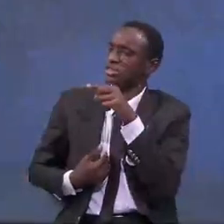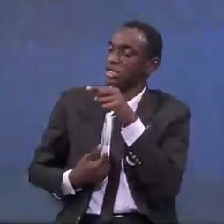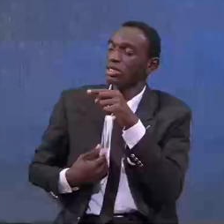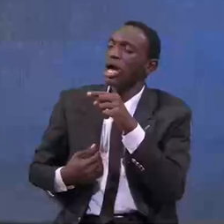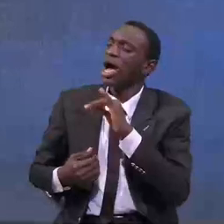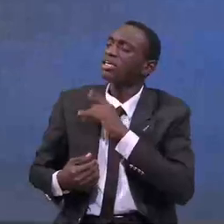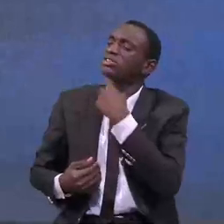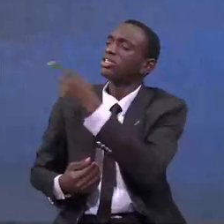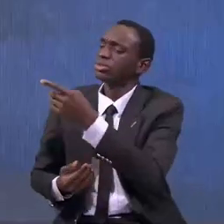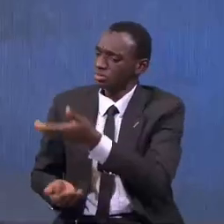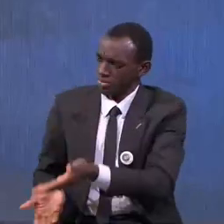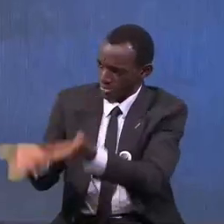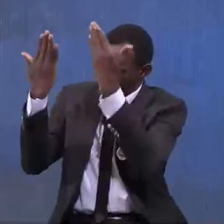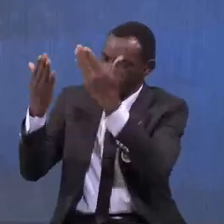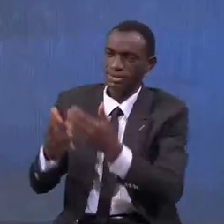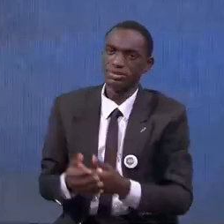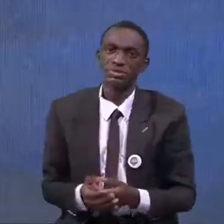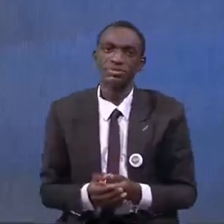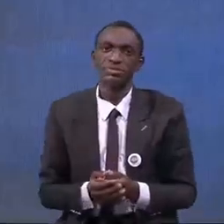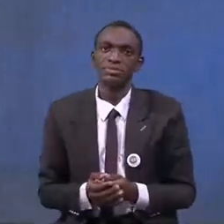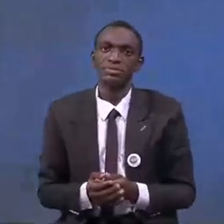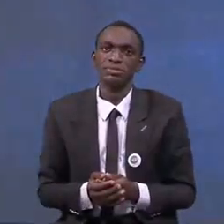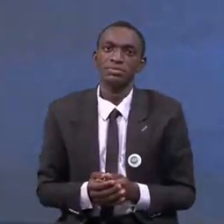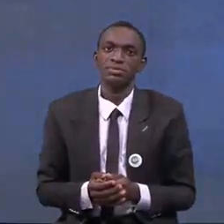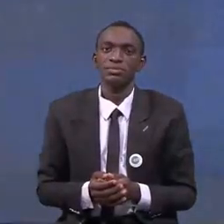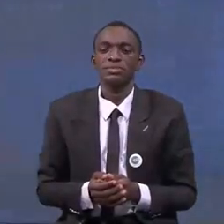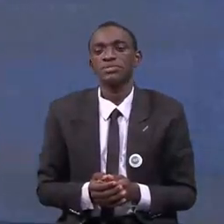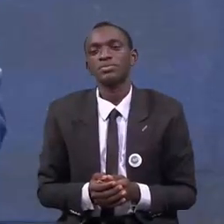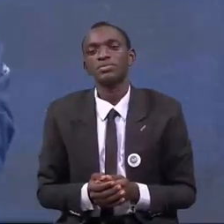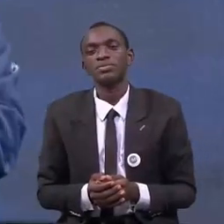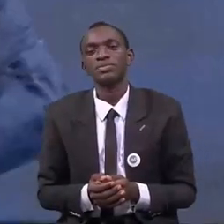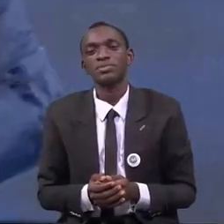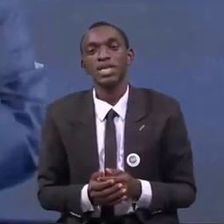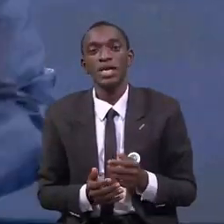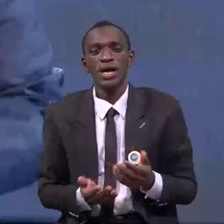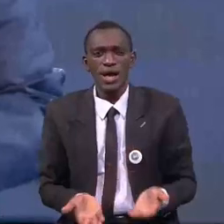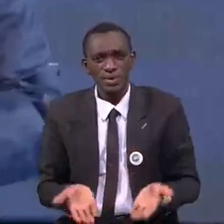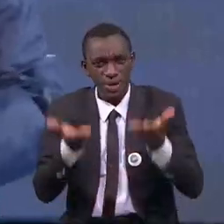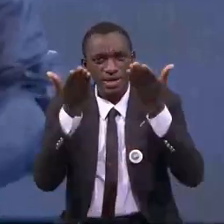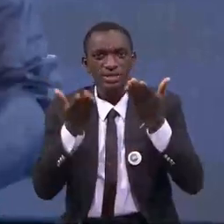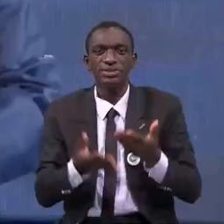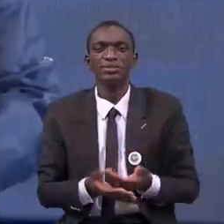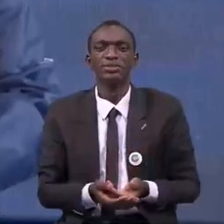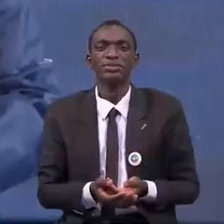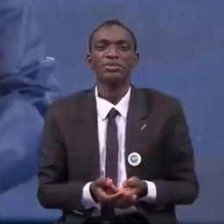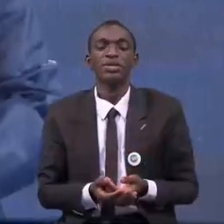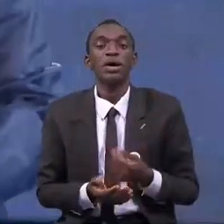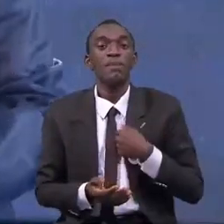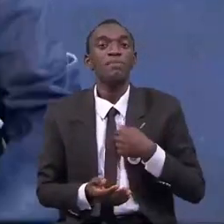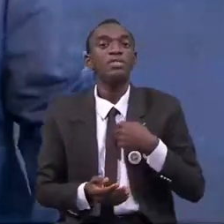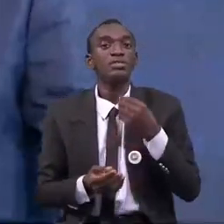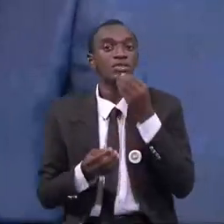soir il dit jeune homme je te le dit lève-toi lève-toi